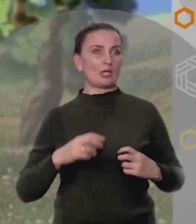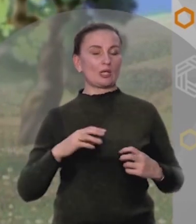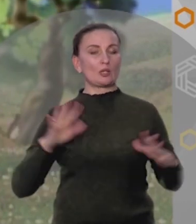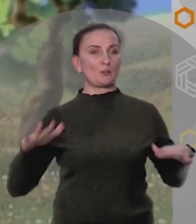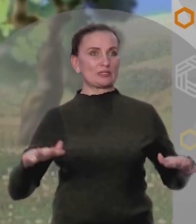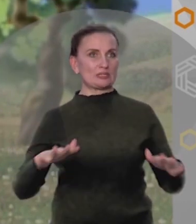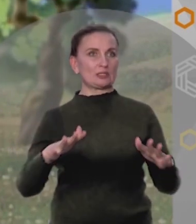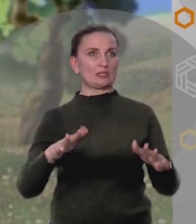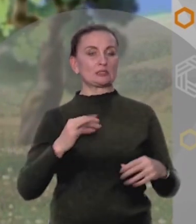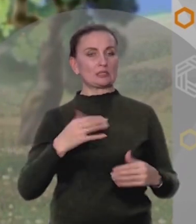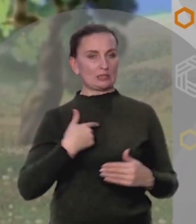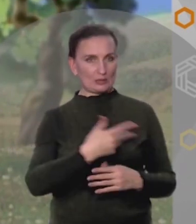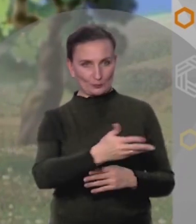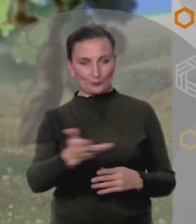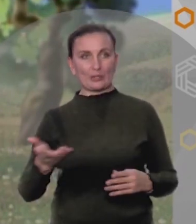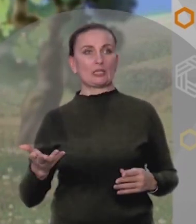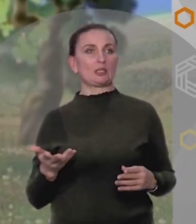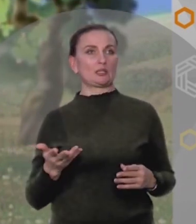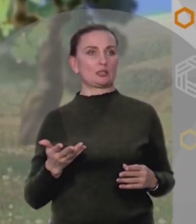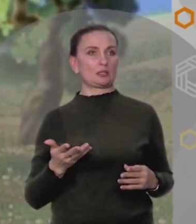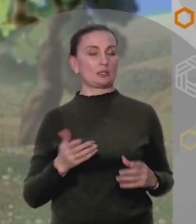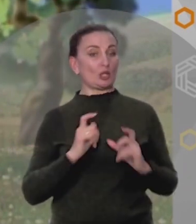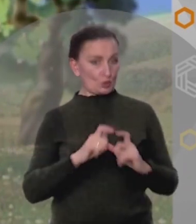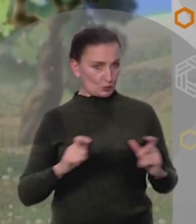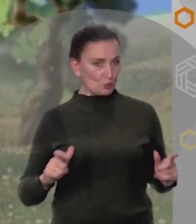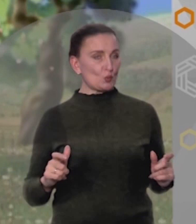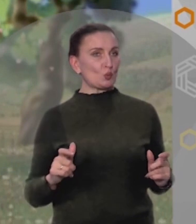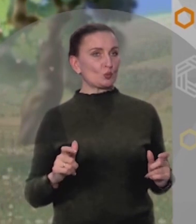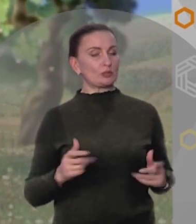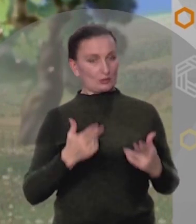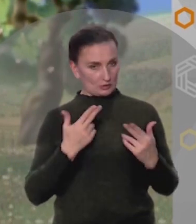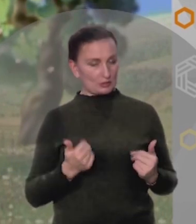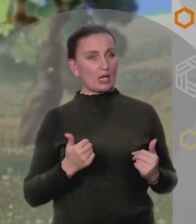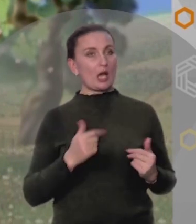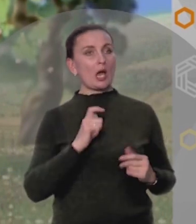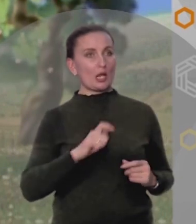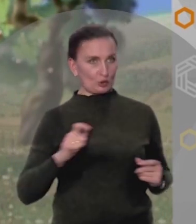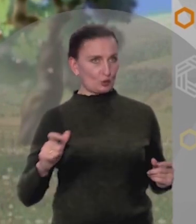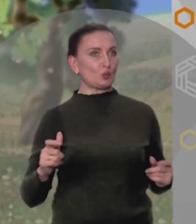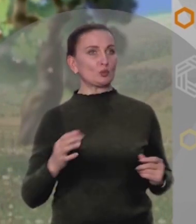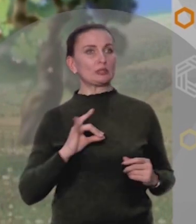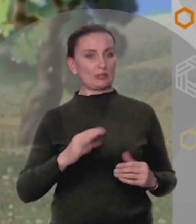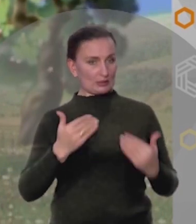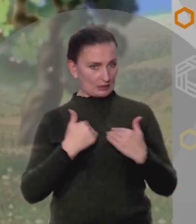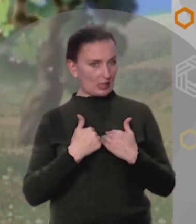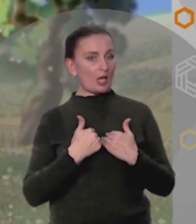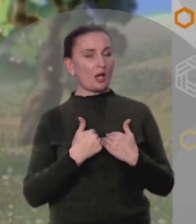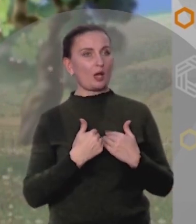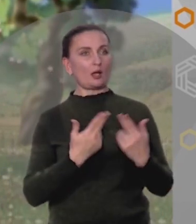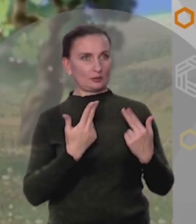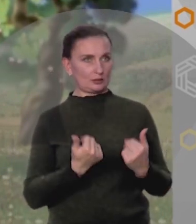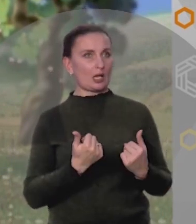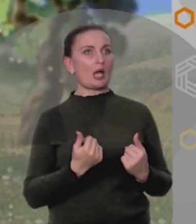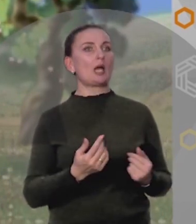растения, звери и птицы, и мы. Значит, люди? Да, люди.